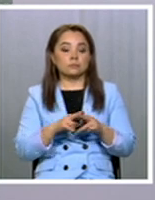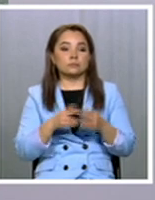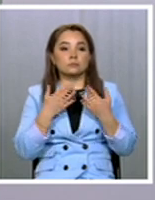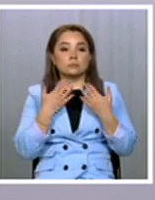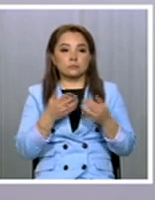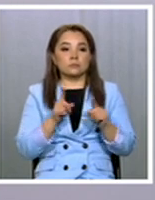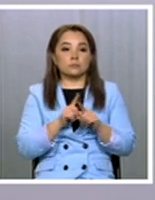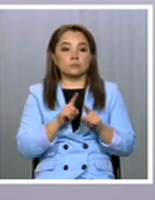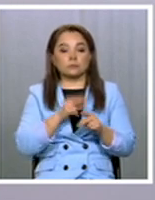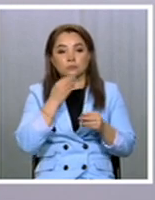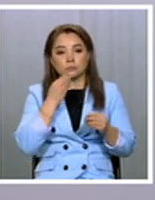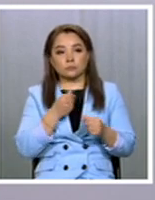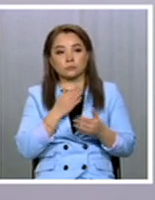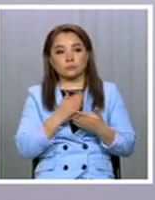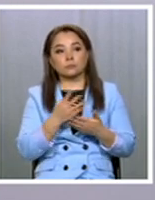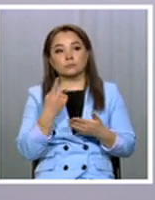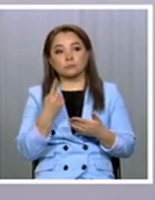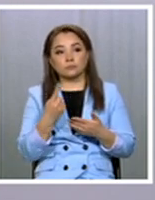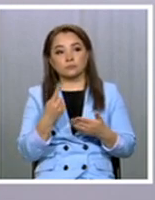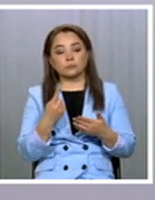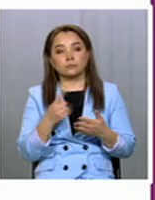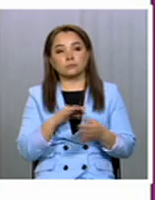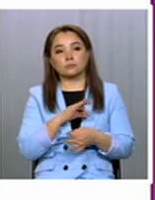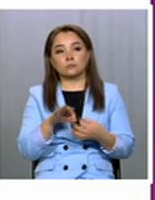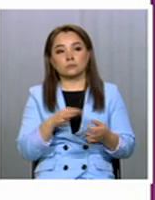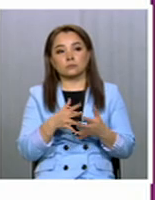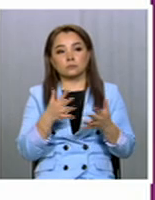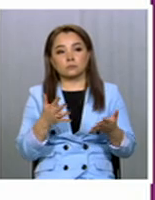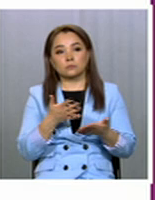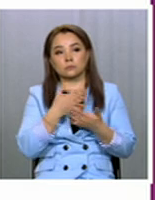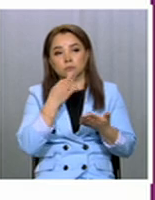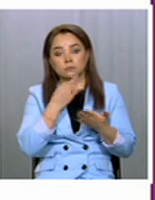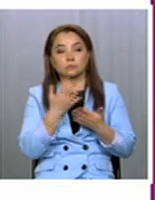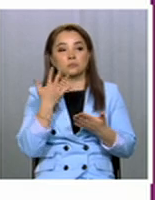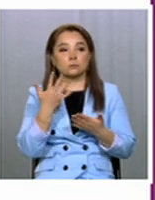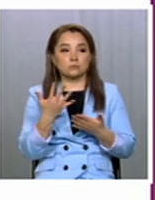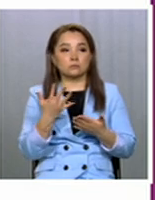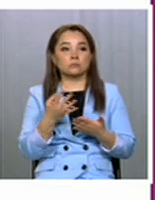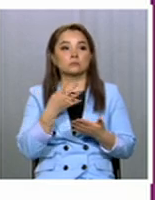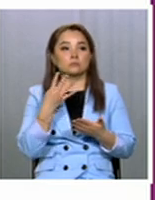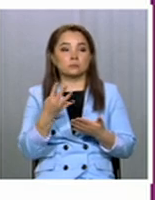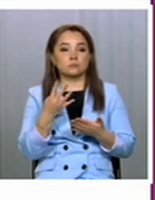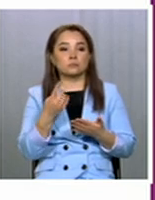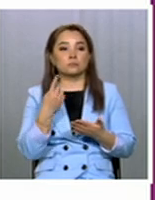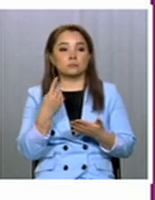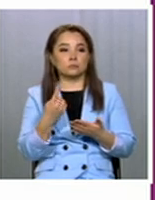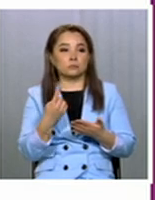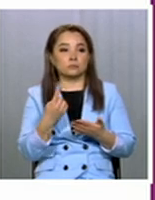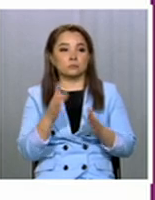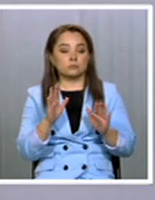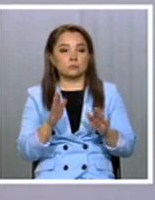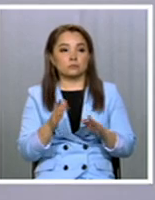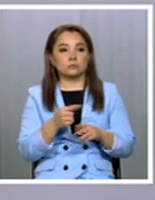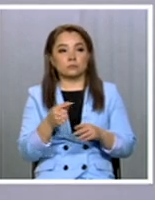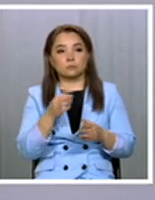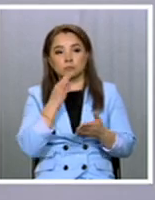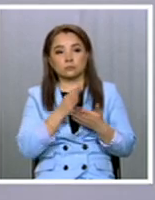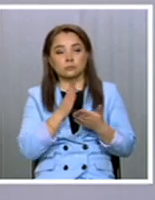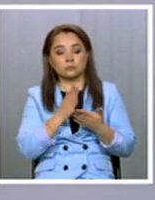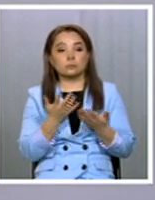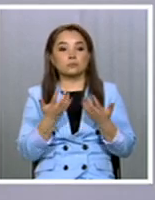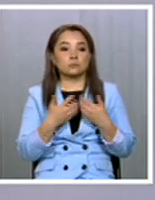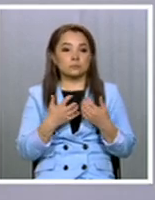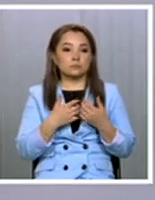қанағаттандырып тұр, себебі бірден артық болмайтындай. 5, 4-тен 1-ге ғана ажыратылады.